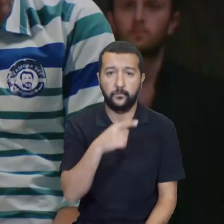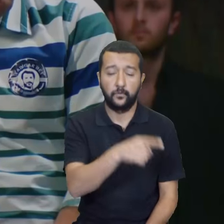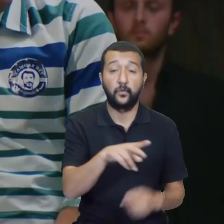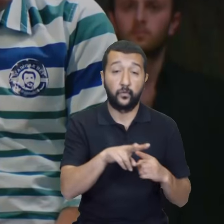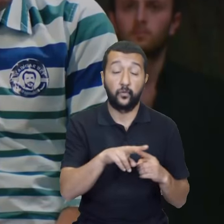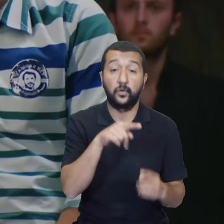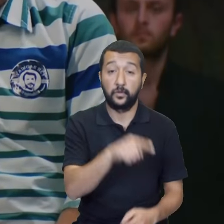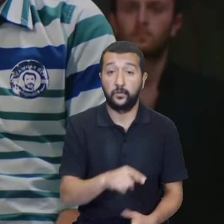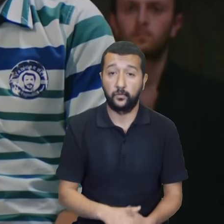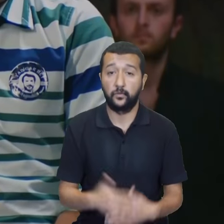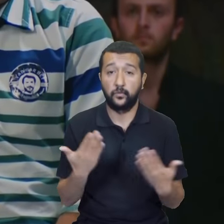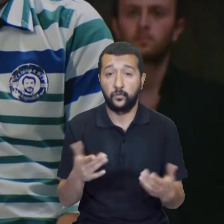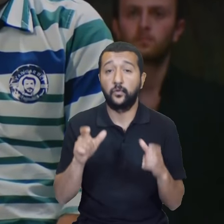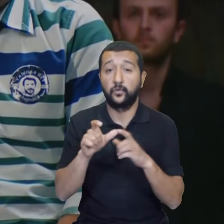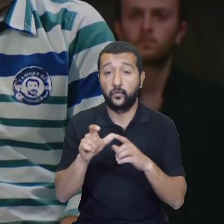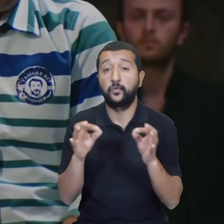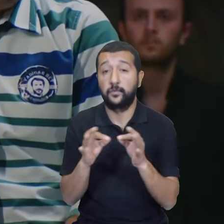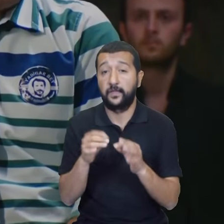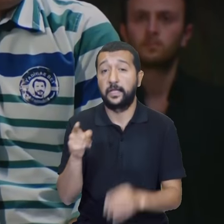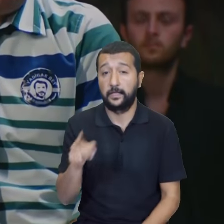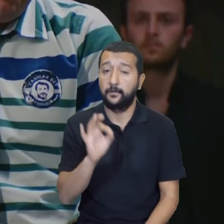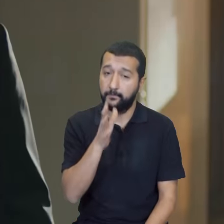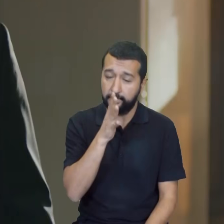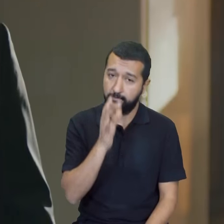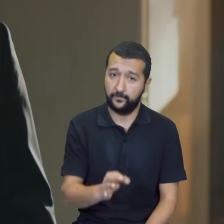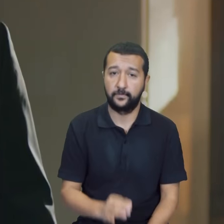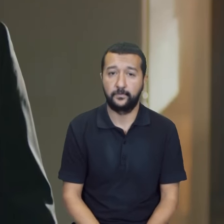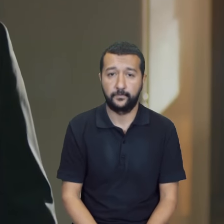Kontrnuar. Soslu biftek. Bilirim.